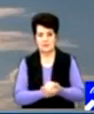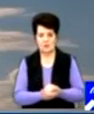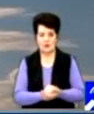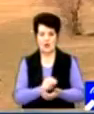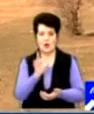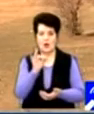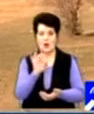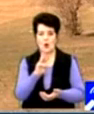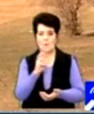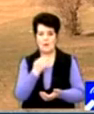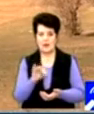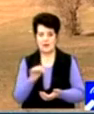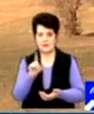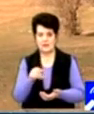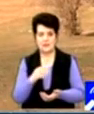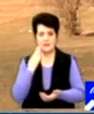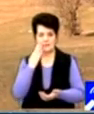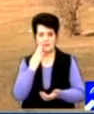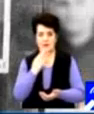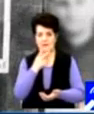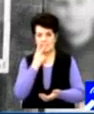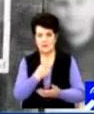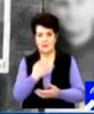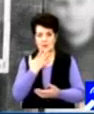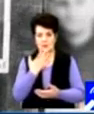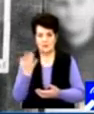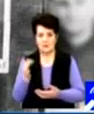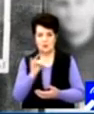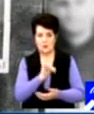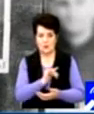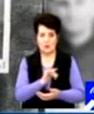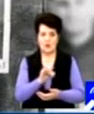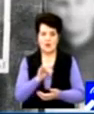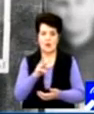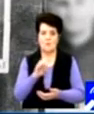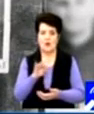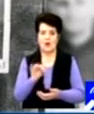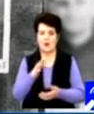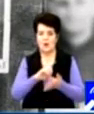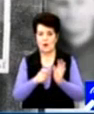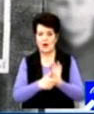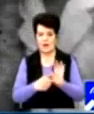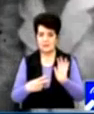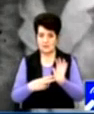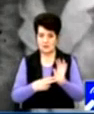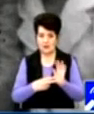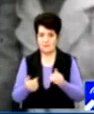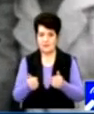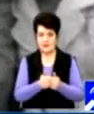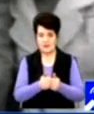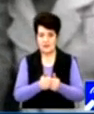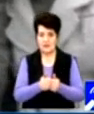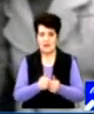din Basarabia. Văzând toate ororile sovieticilor, Ion Moraru, fiind în clasa a șaptea, împreună cu un coleg,